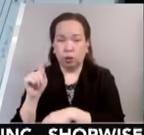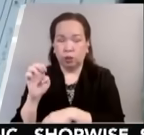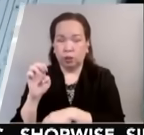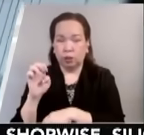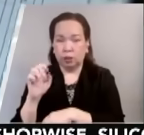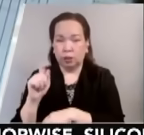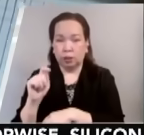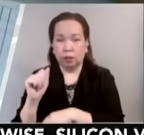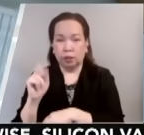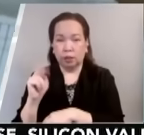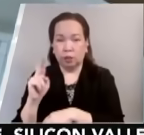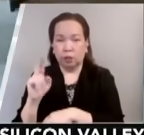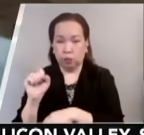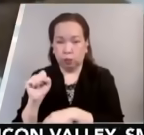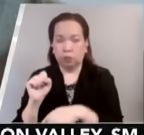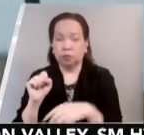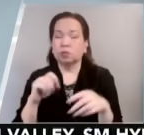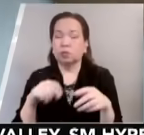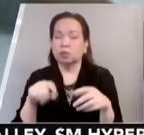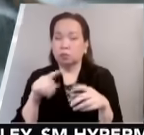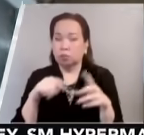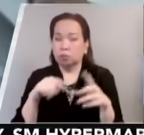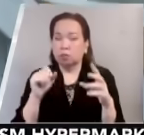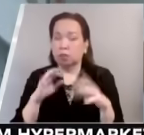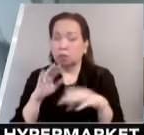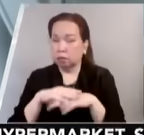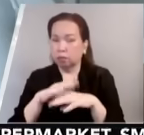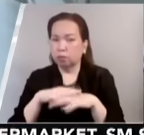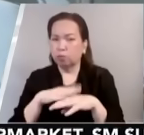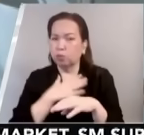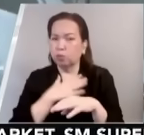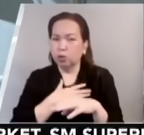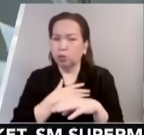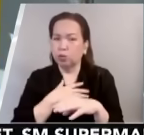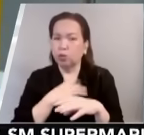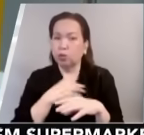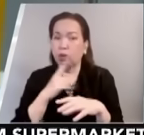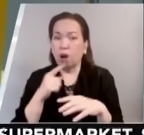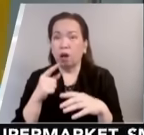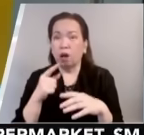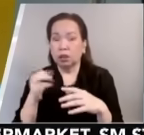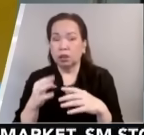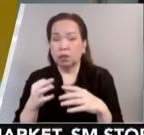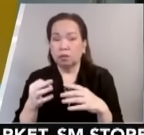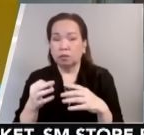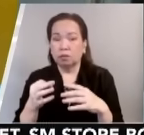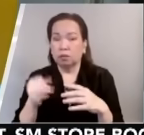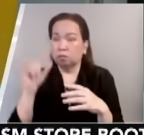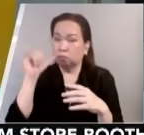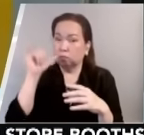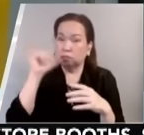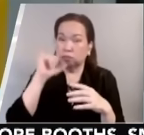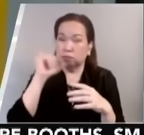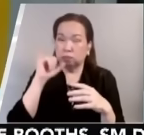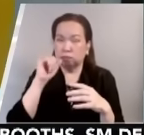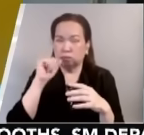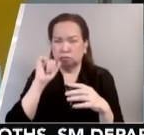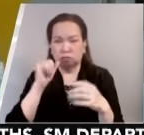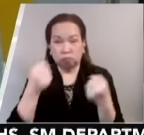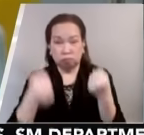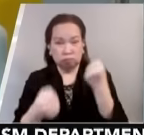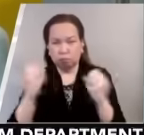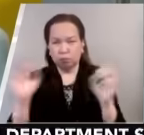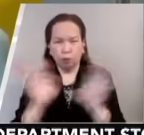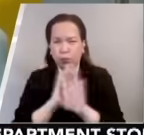Mary sa mga sa publiko eh Huwag pong magmamaneho kung kayo po ay nakainom at yan muna ang latest muna rito sa East Avenue